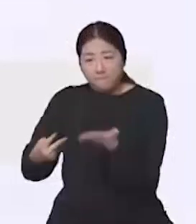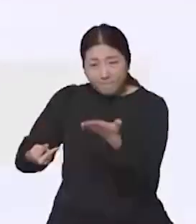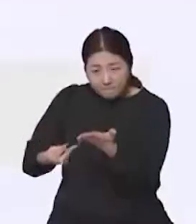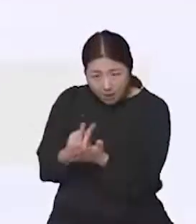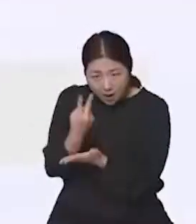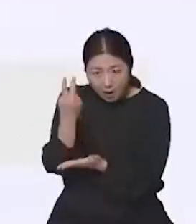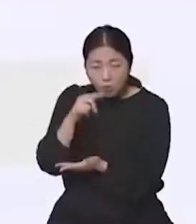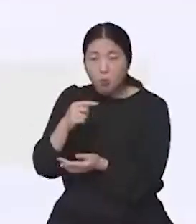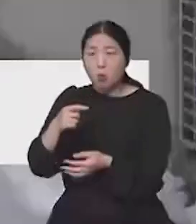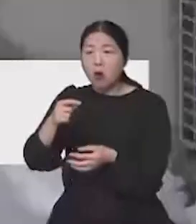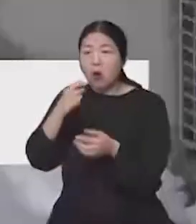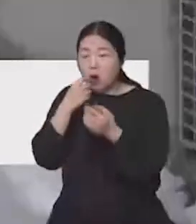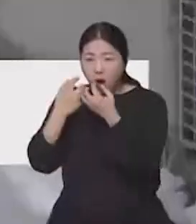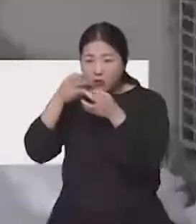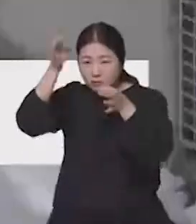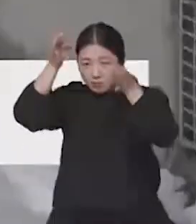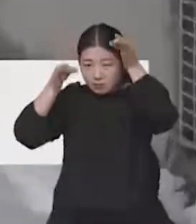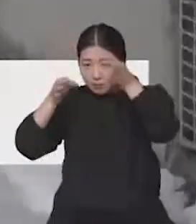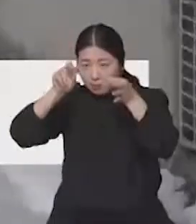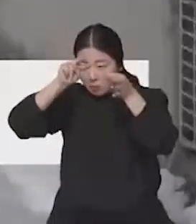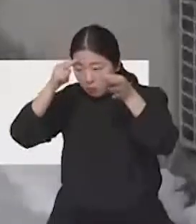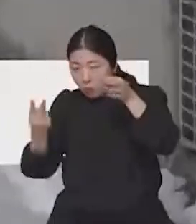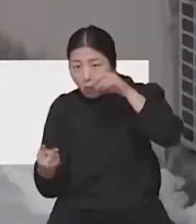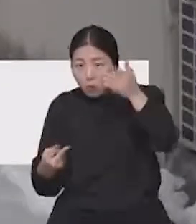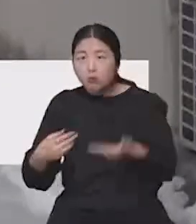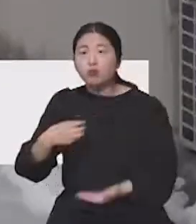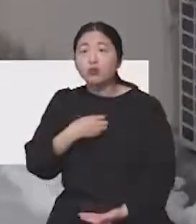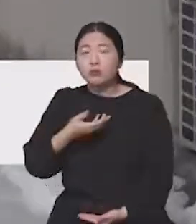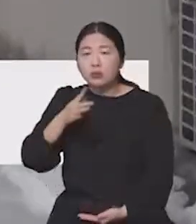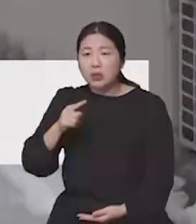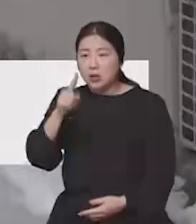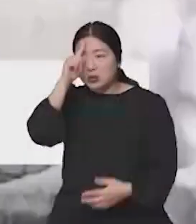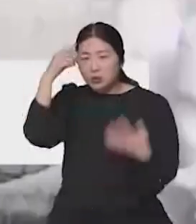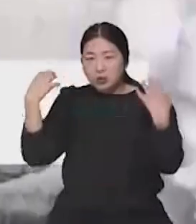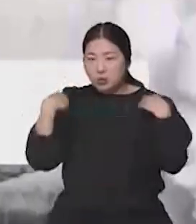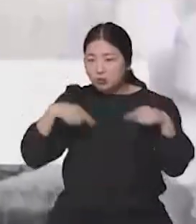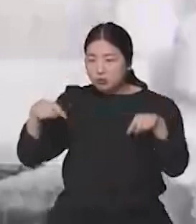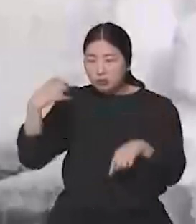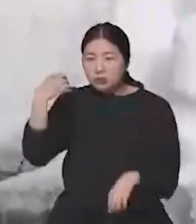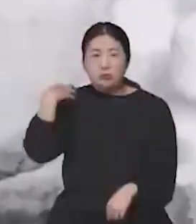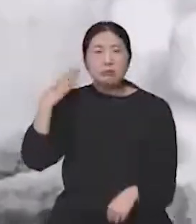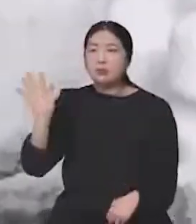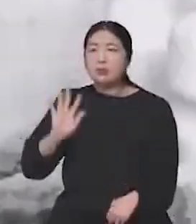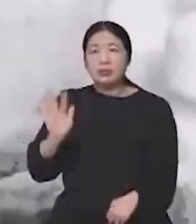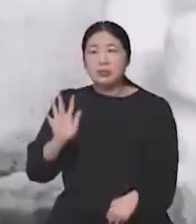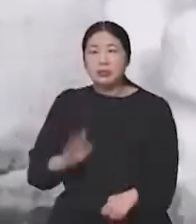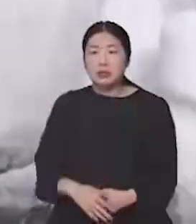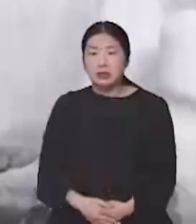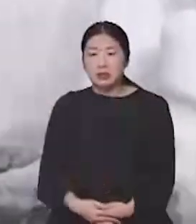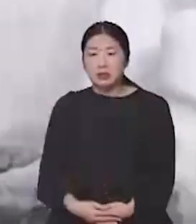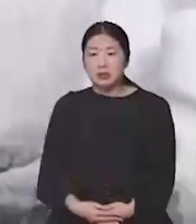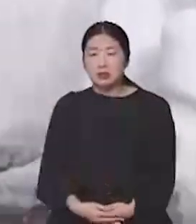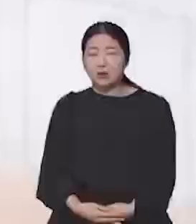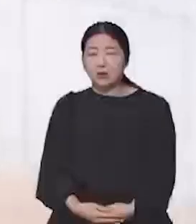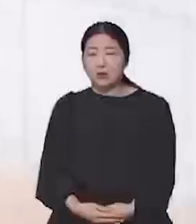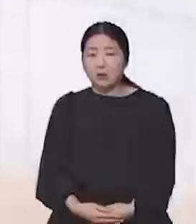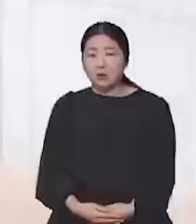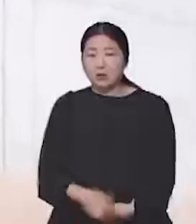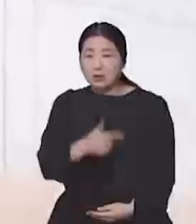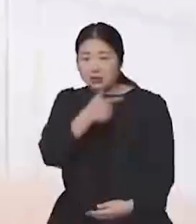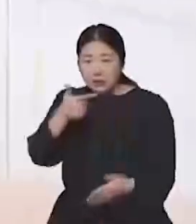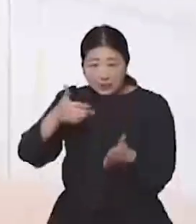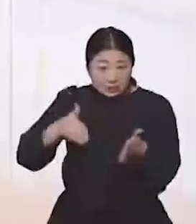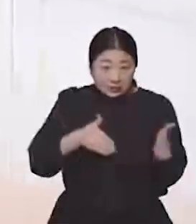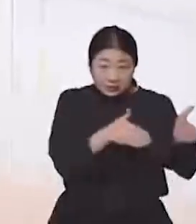사고나 고드름 낙하 사고 위험성이 크지만 지자체의 손길이 미치기에는 한계가 있기 때문입니다. 네, 큰